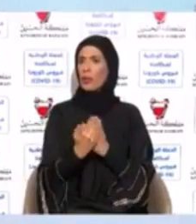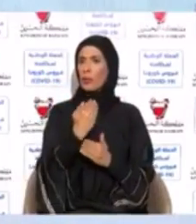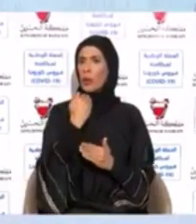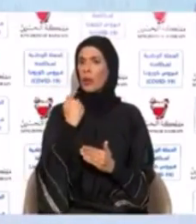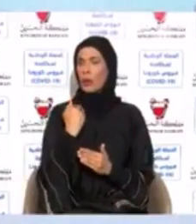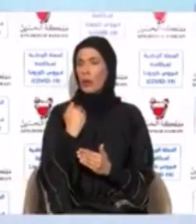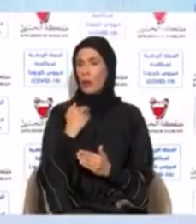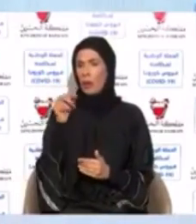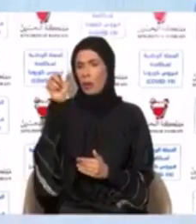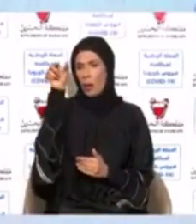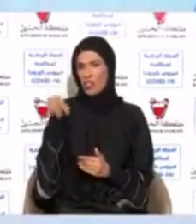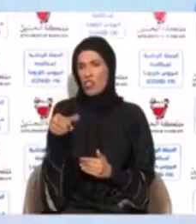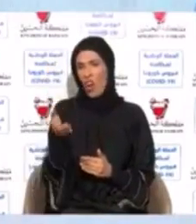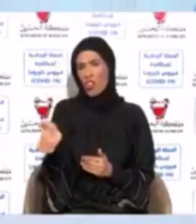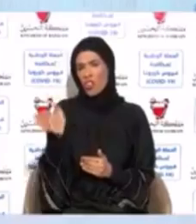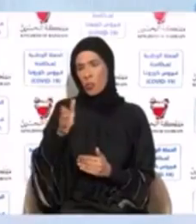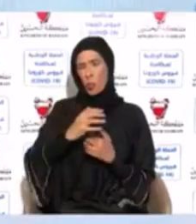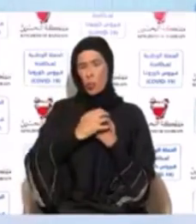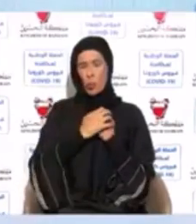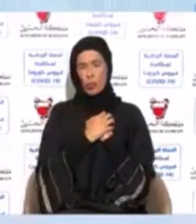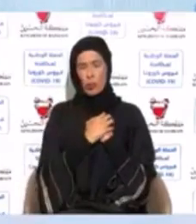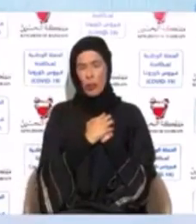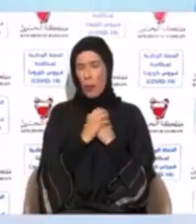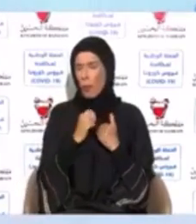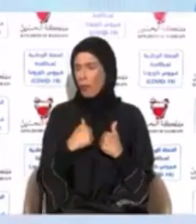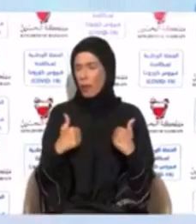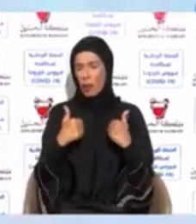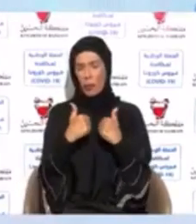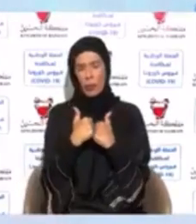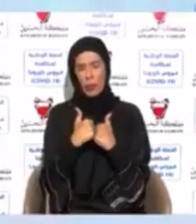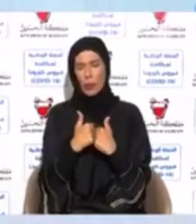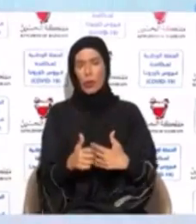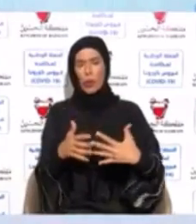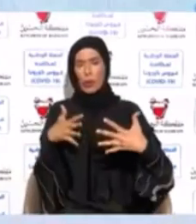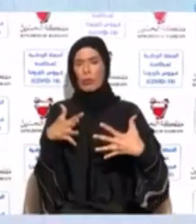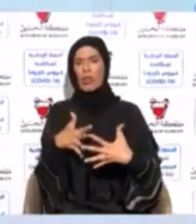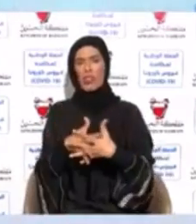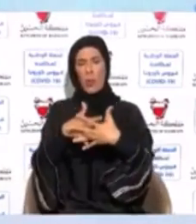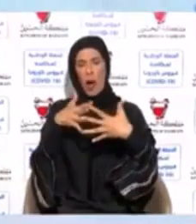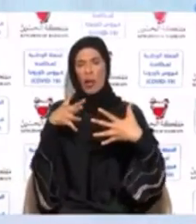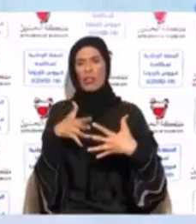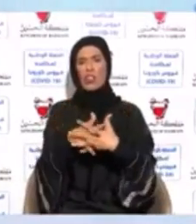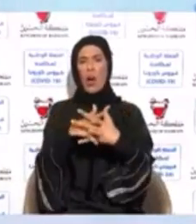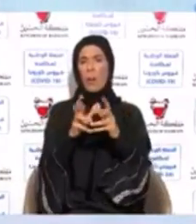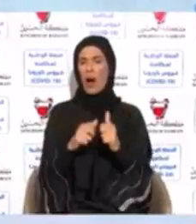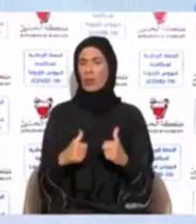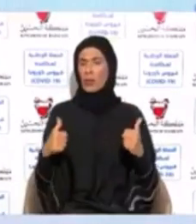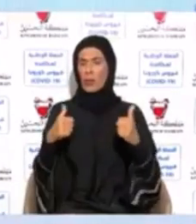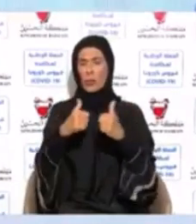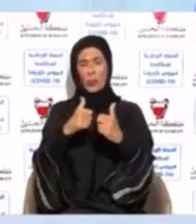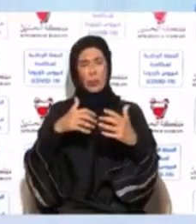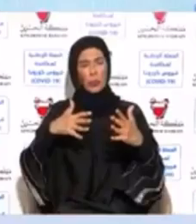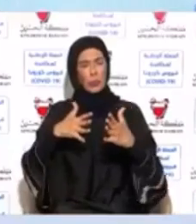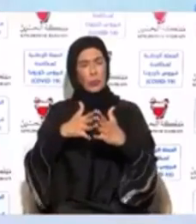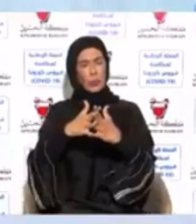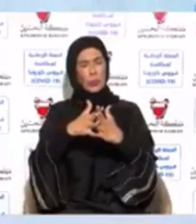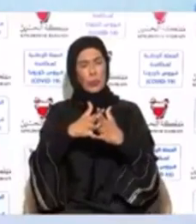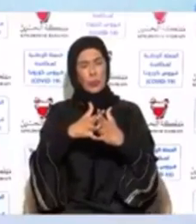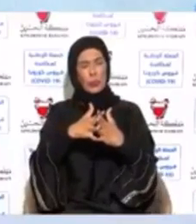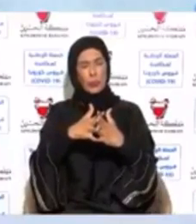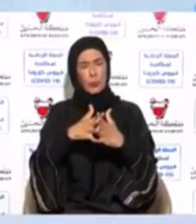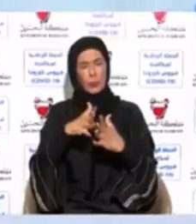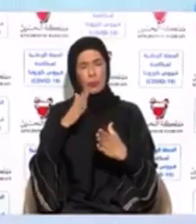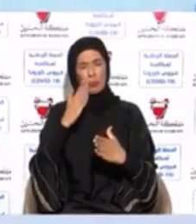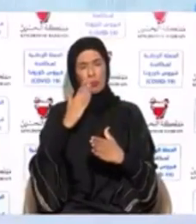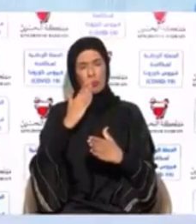وفقدان الأحبة علشان نثبت بأن التجمعات أيا كان نوعها وسببها والمخالطة الأسرية هي أهم